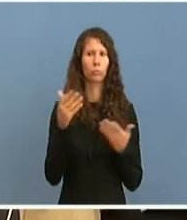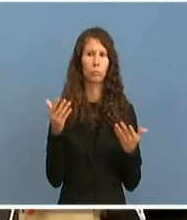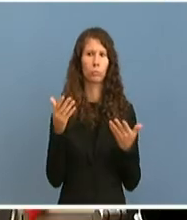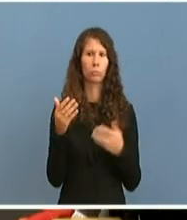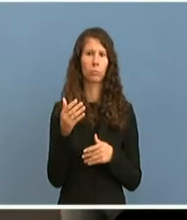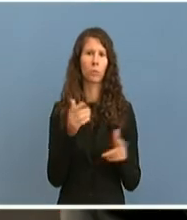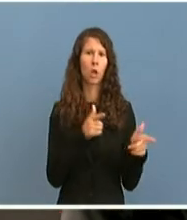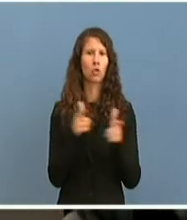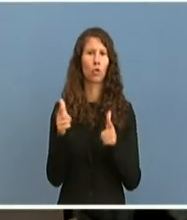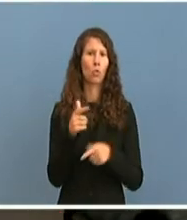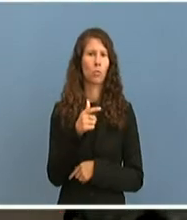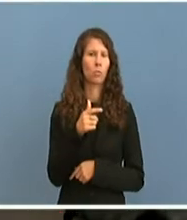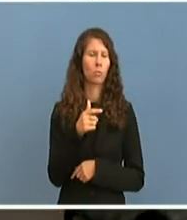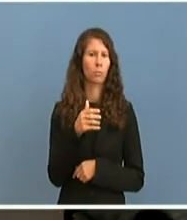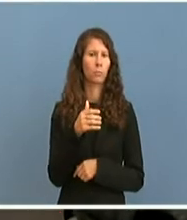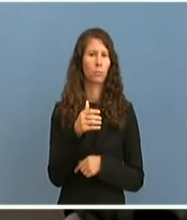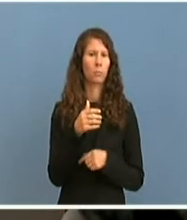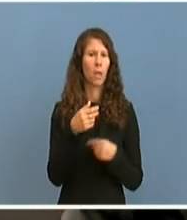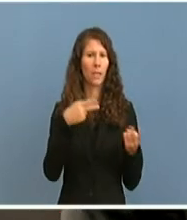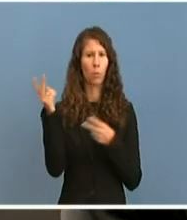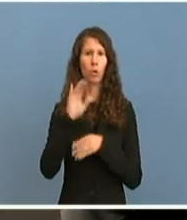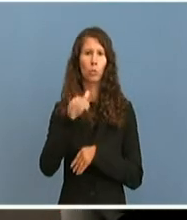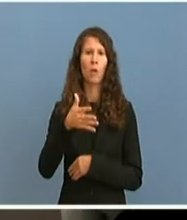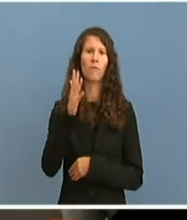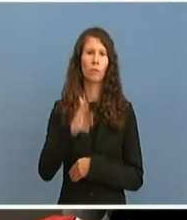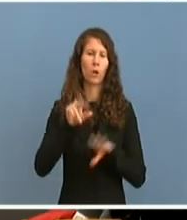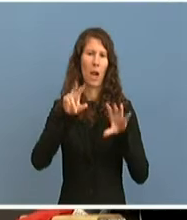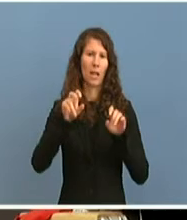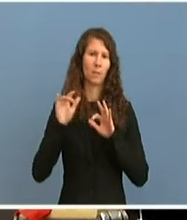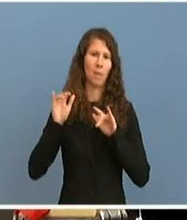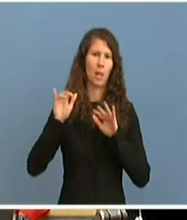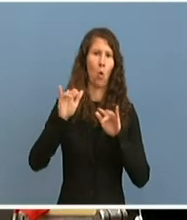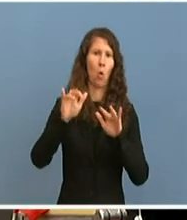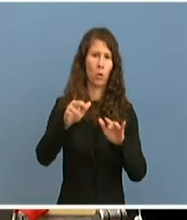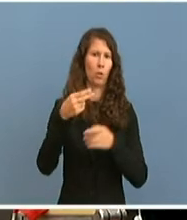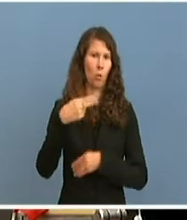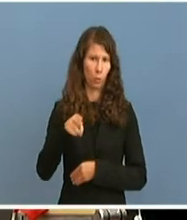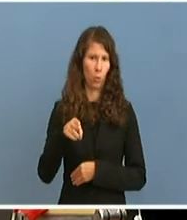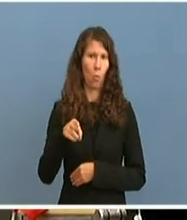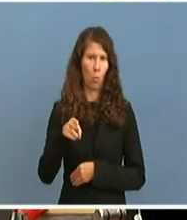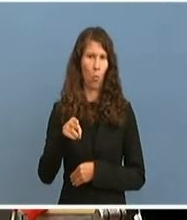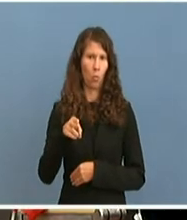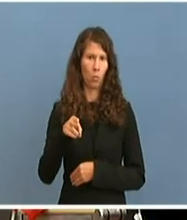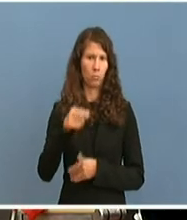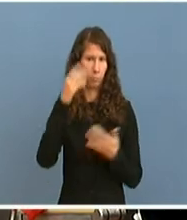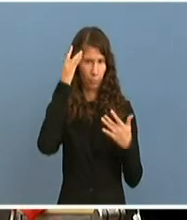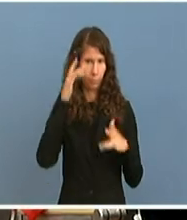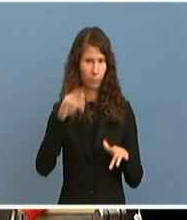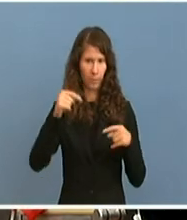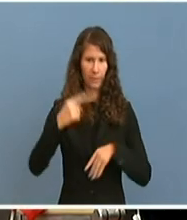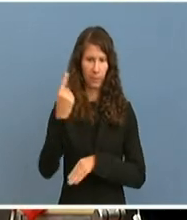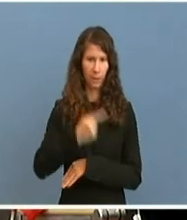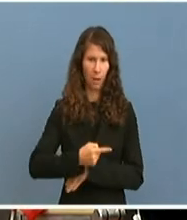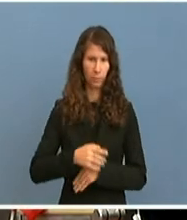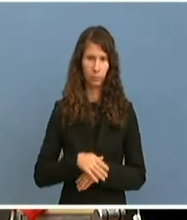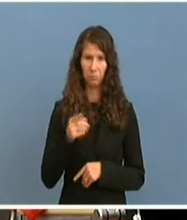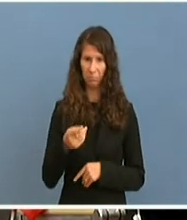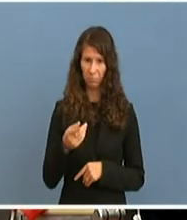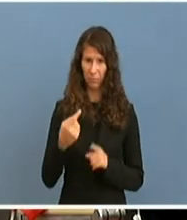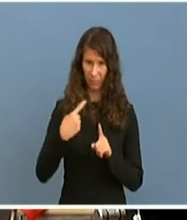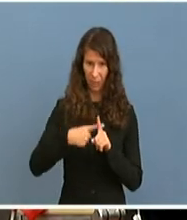Rüstungsexporte nach Ägypten im Werte von mehr als 580 Millionen Euro getätigt worden sind dieses Jahr. Können Sie diese